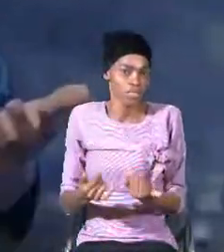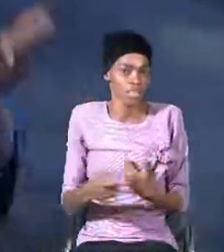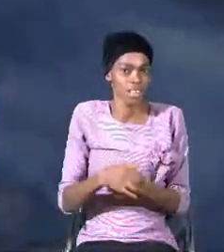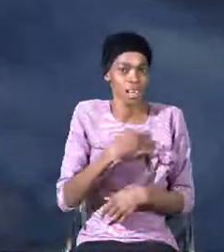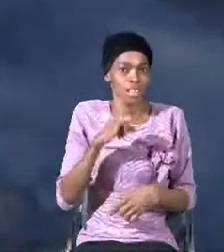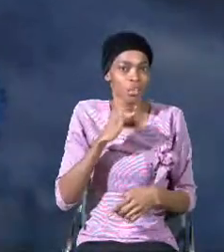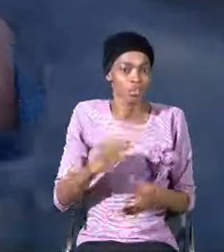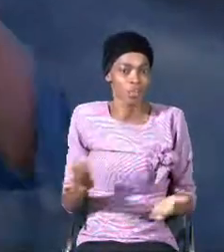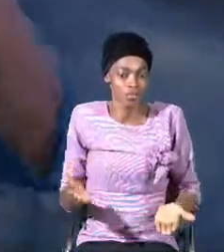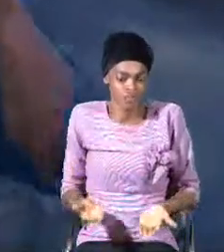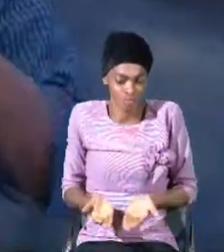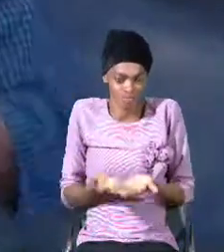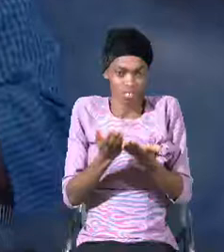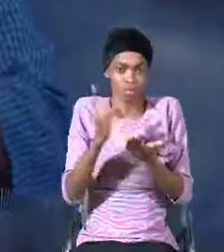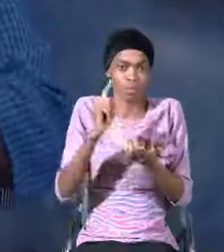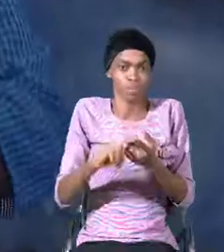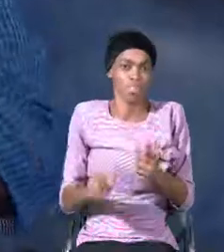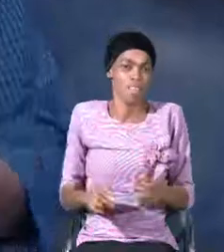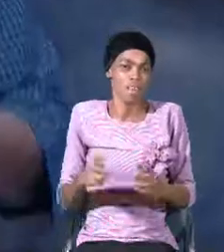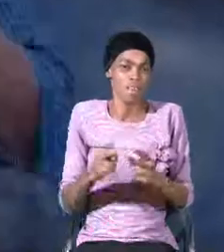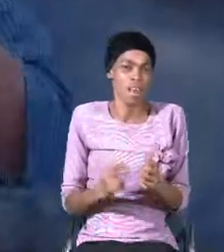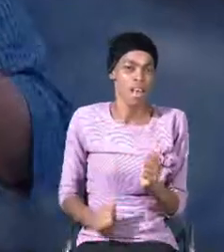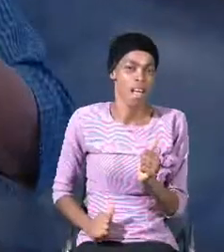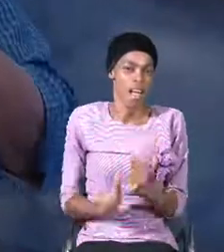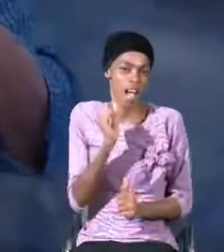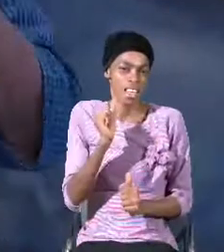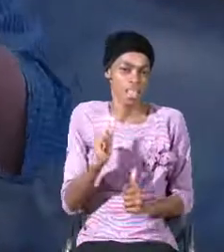il t'amènera au plus haut point